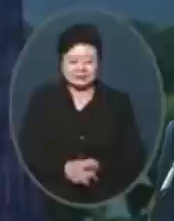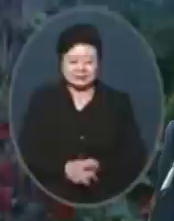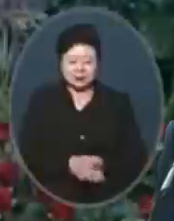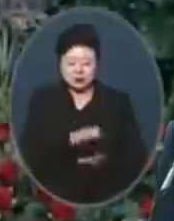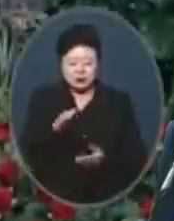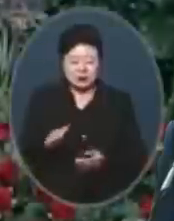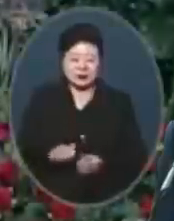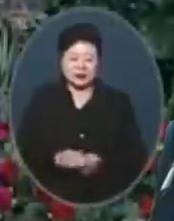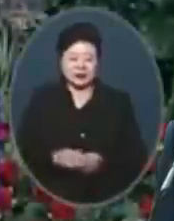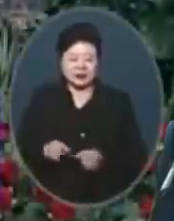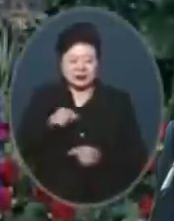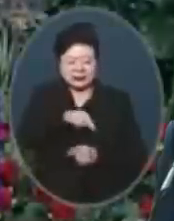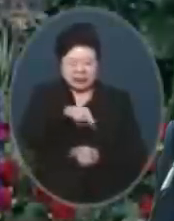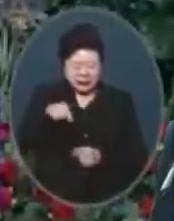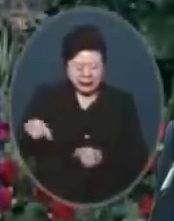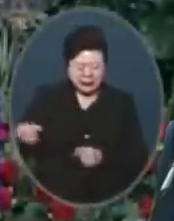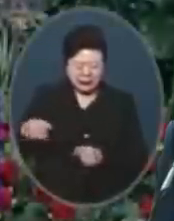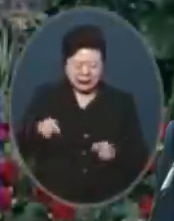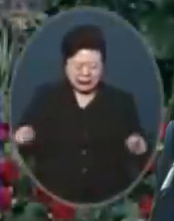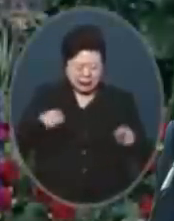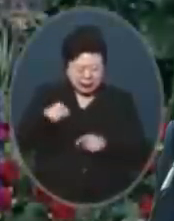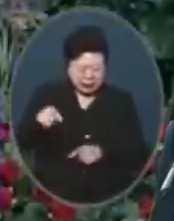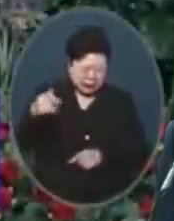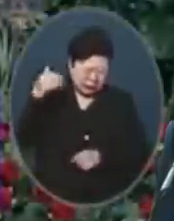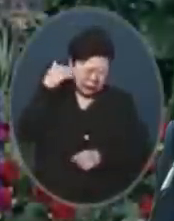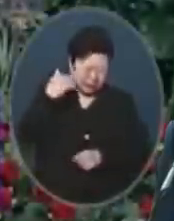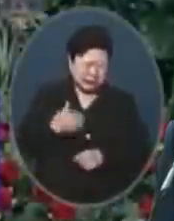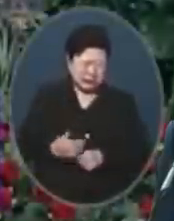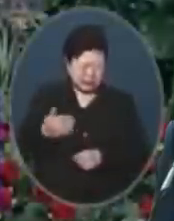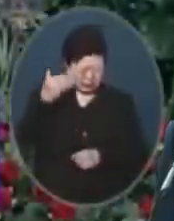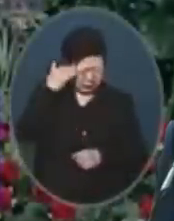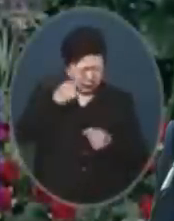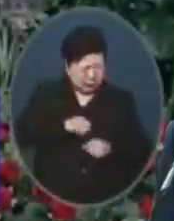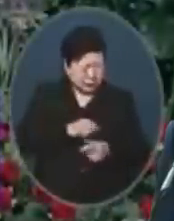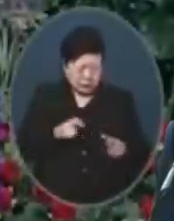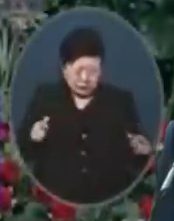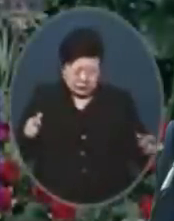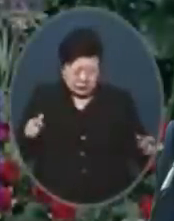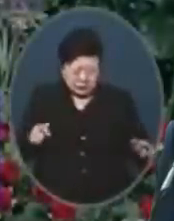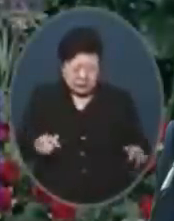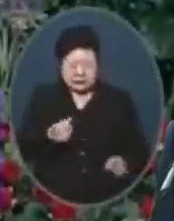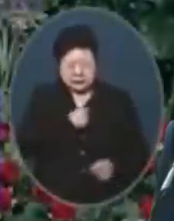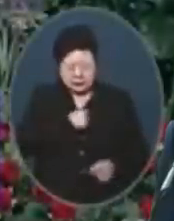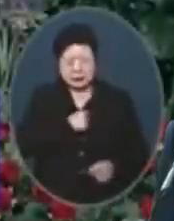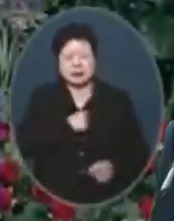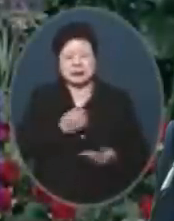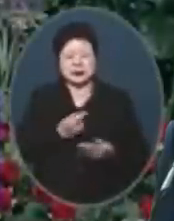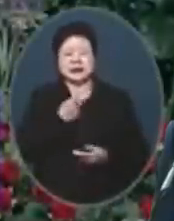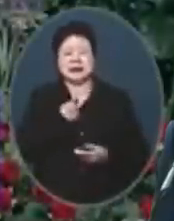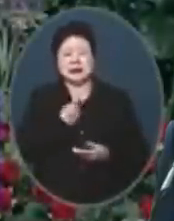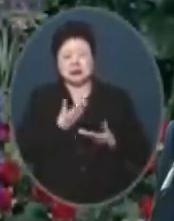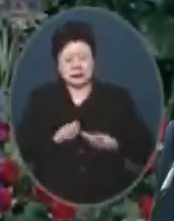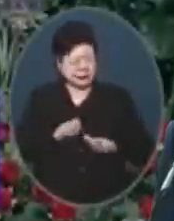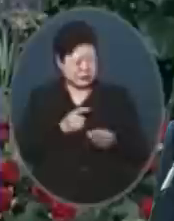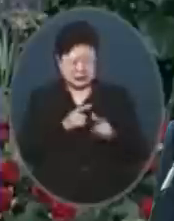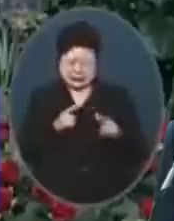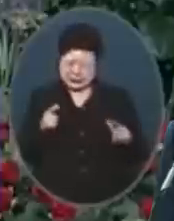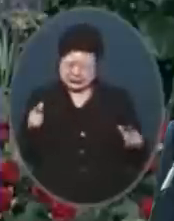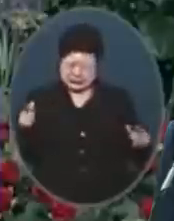우리가 사방으로 우겨쌈을 당하여도 쌓이지 아니하며 답답한 일을 당하여도 낙심하지